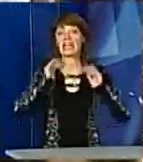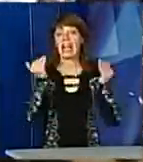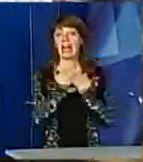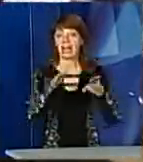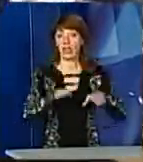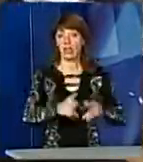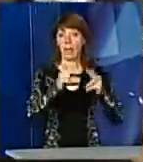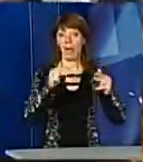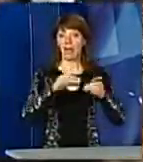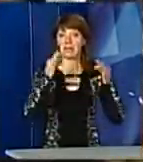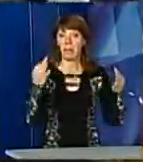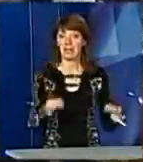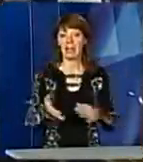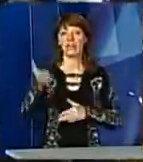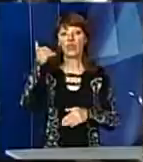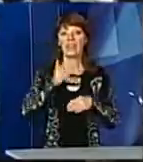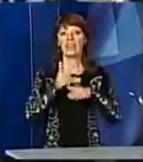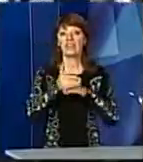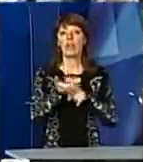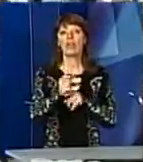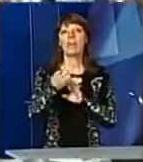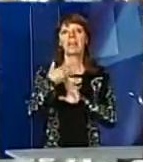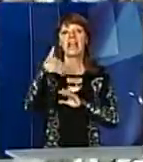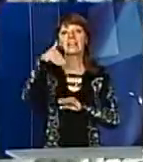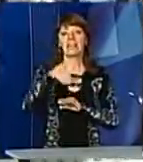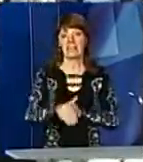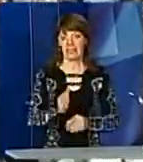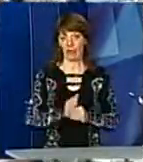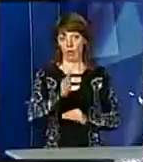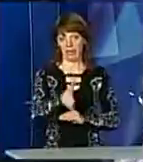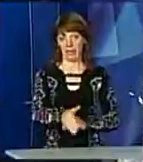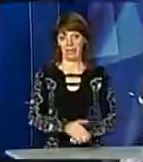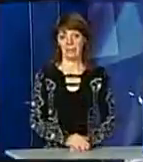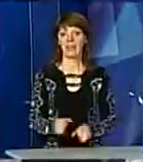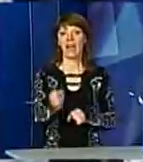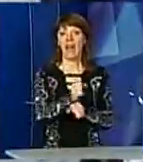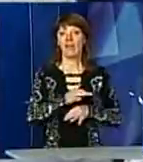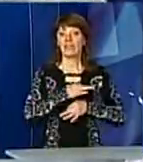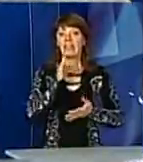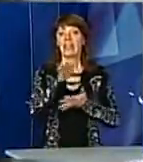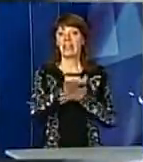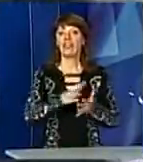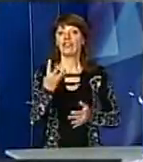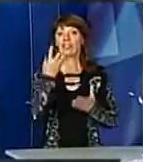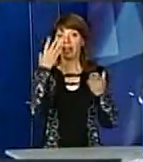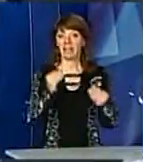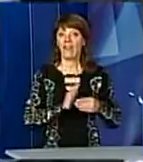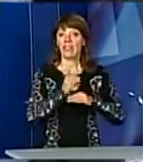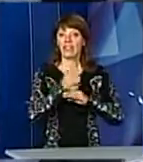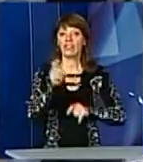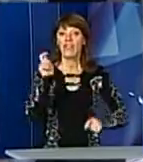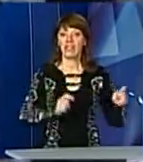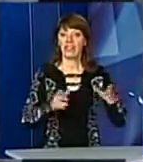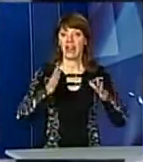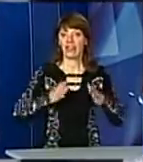локації в Палаці мистецтв. Тоді його відвідали понад 15 тисяч гостей. Кавовий Кавове свято триватиме 4 дні. На відвідувачів